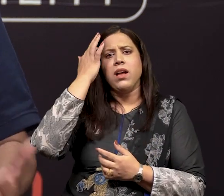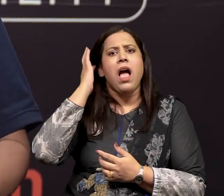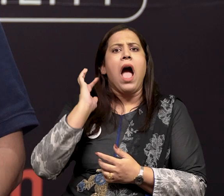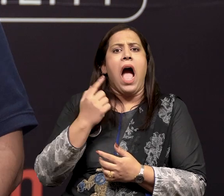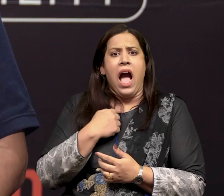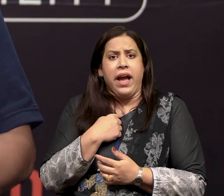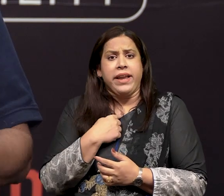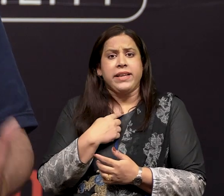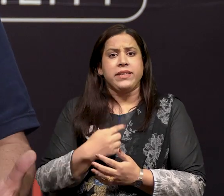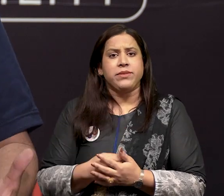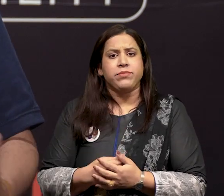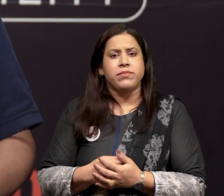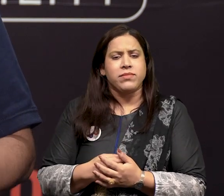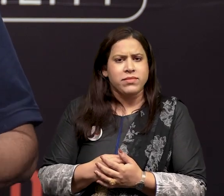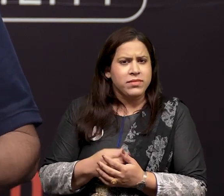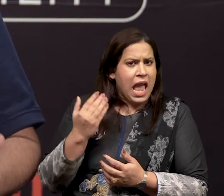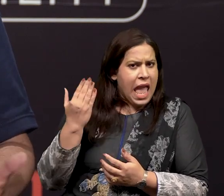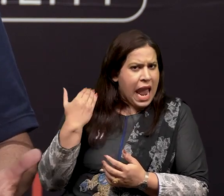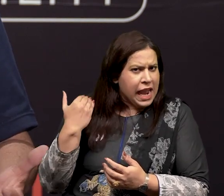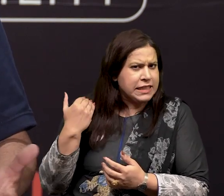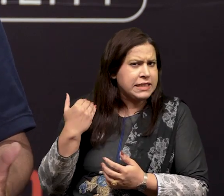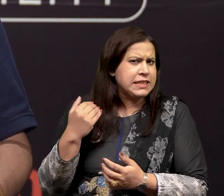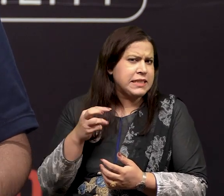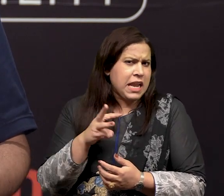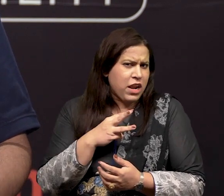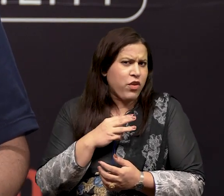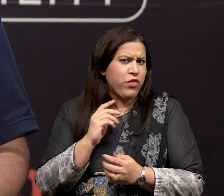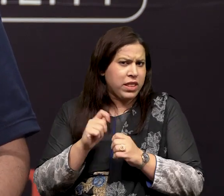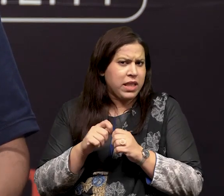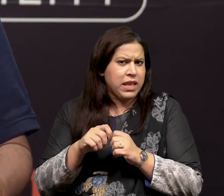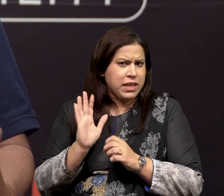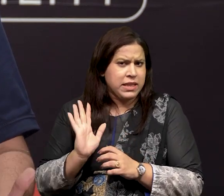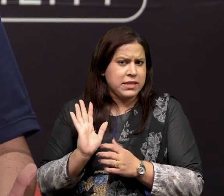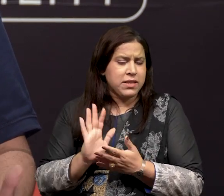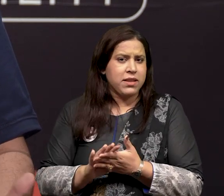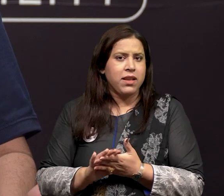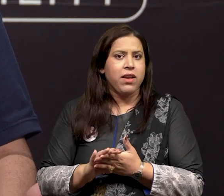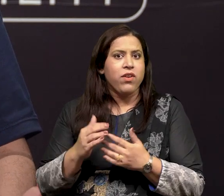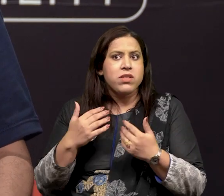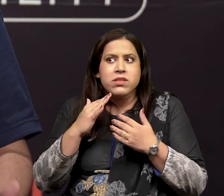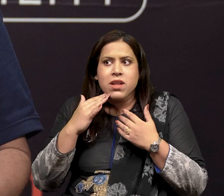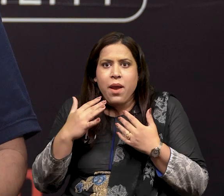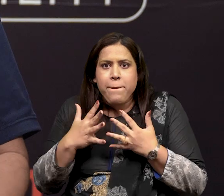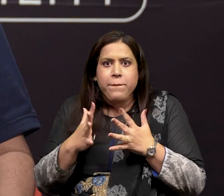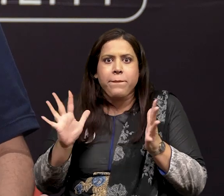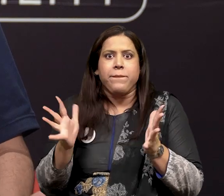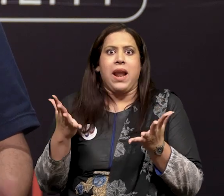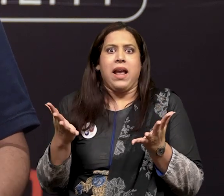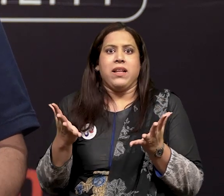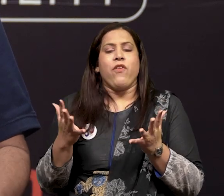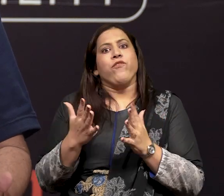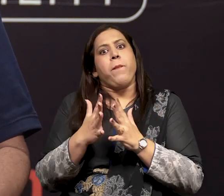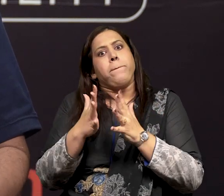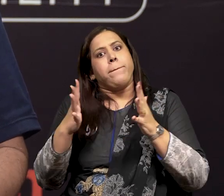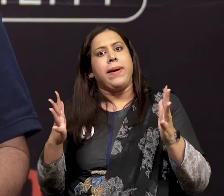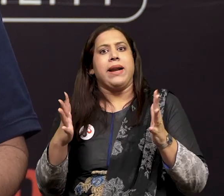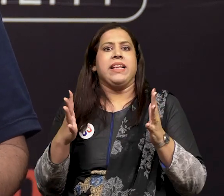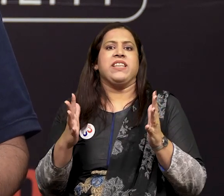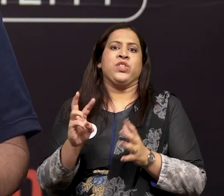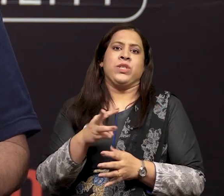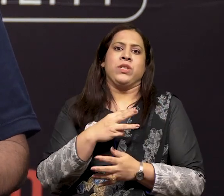सबसे बड़ी उसकी चीज़ होती है. तो मैं आई रेगुलरली वर्क. व्हेन आई से वर्क, तो आई डोंट रियली फाइंड